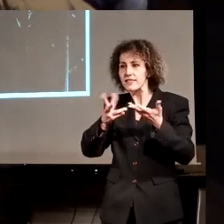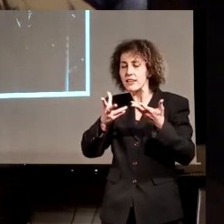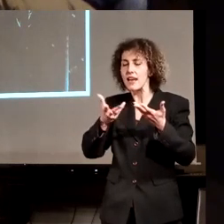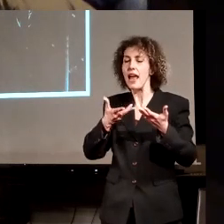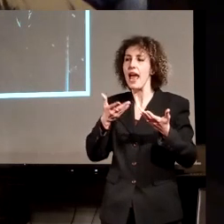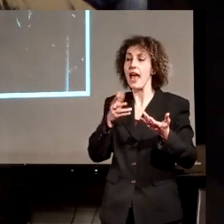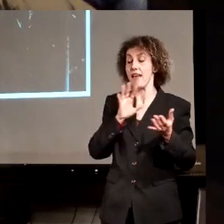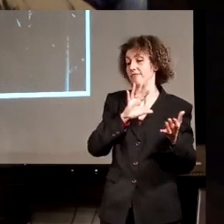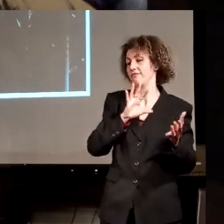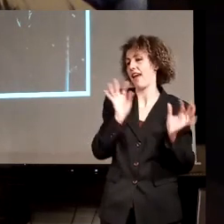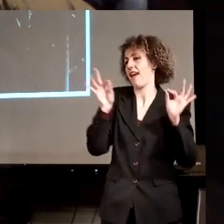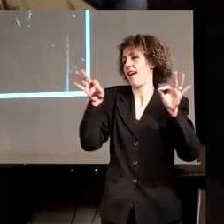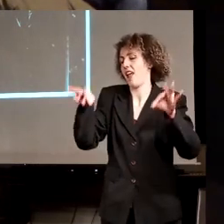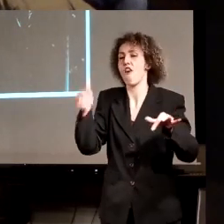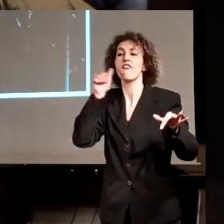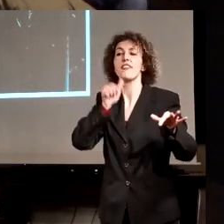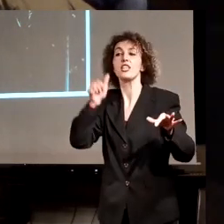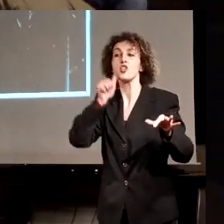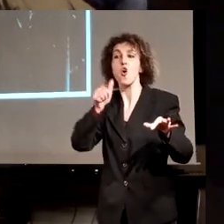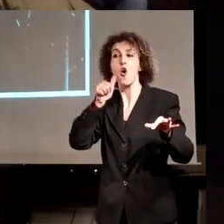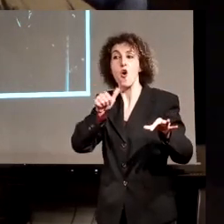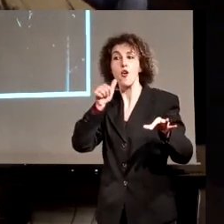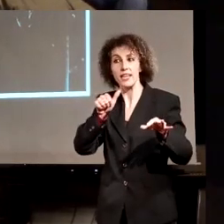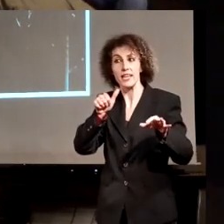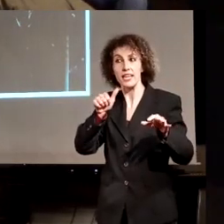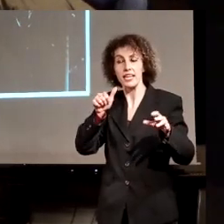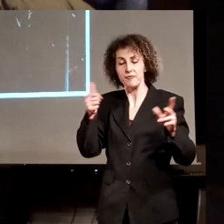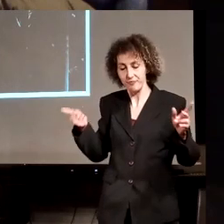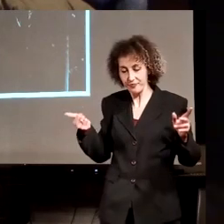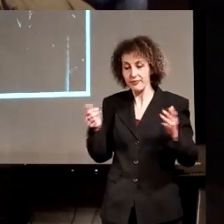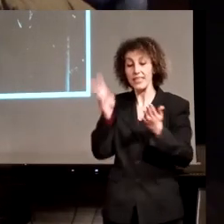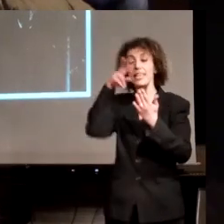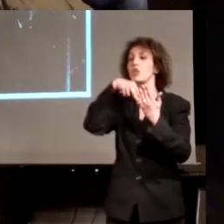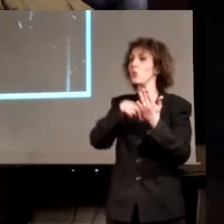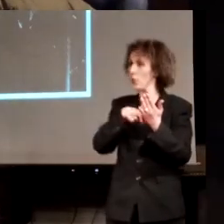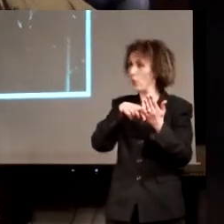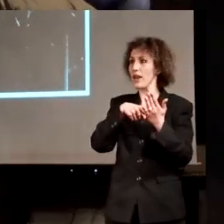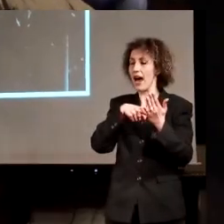e alla lettura che anticipa l'intervento di sergio di 9 andrea renzi